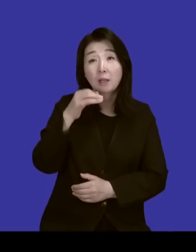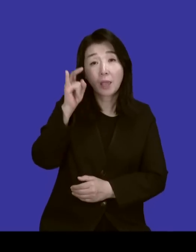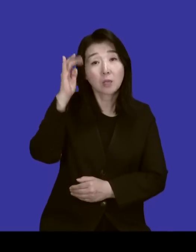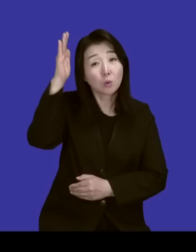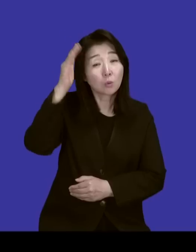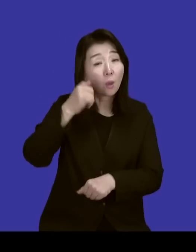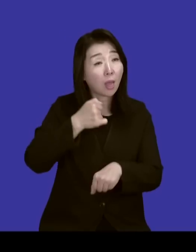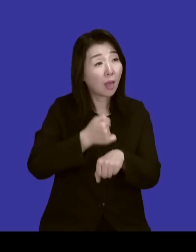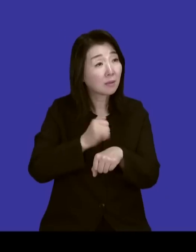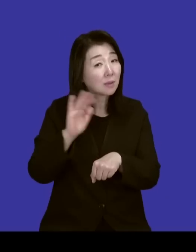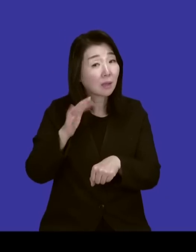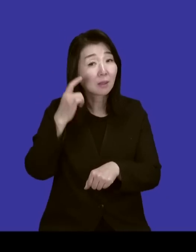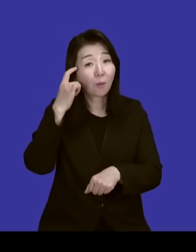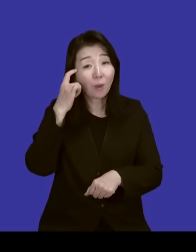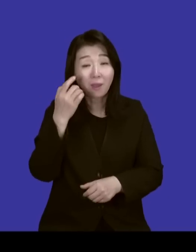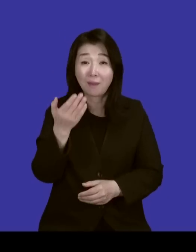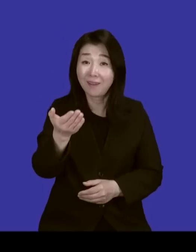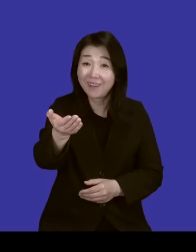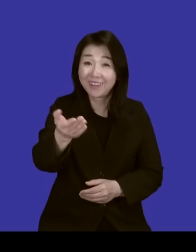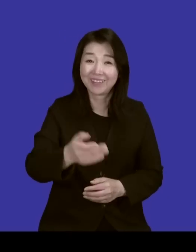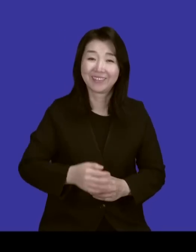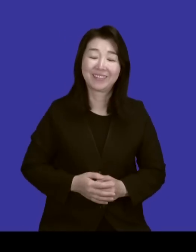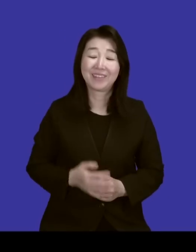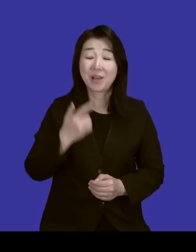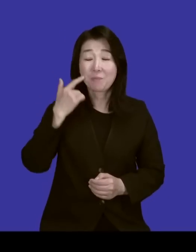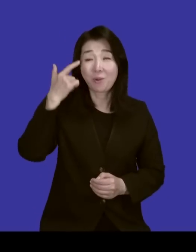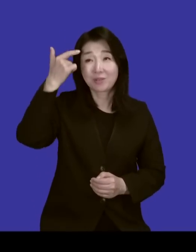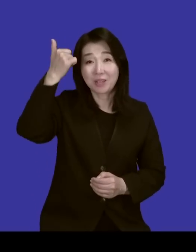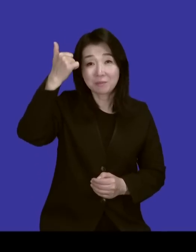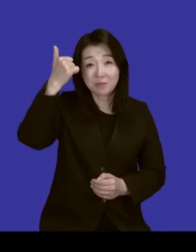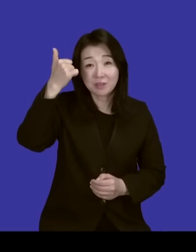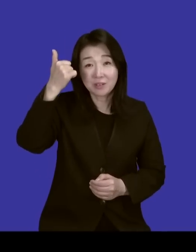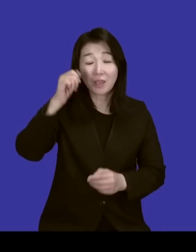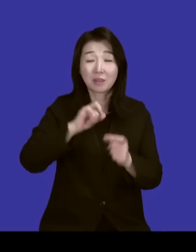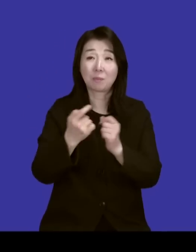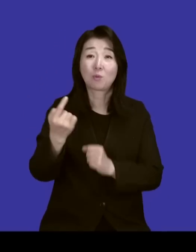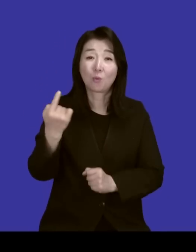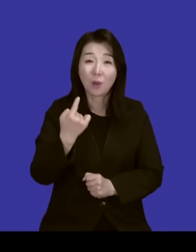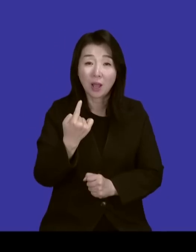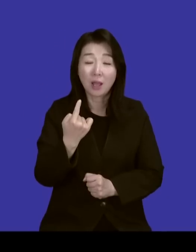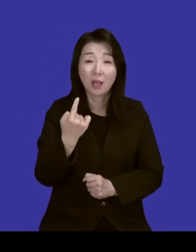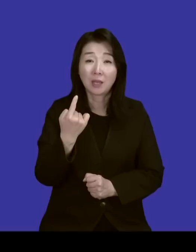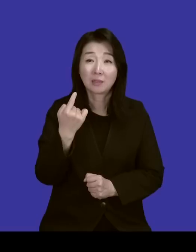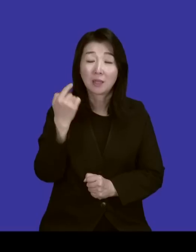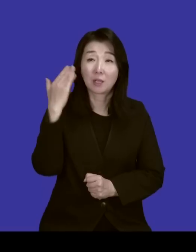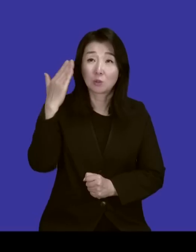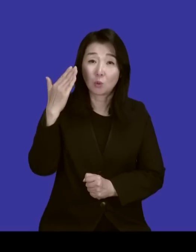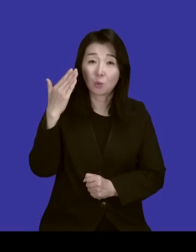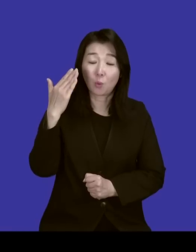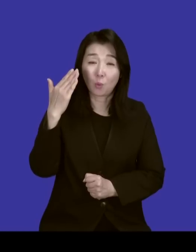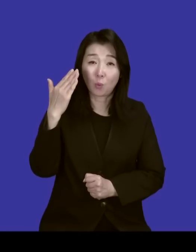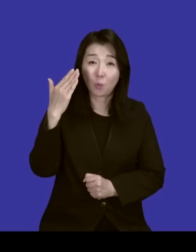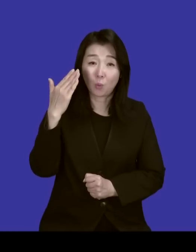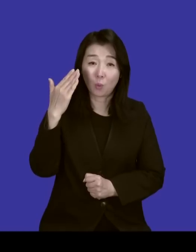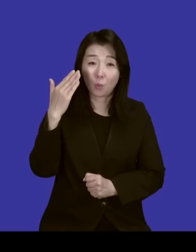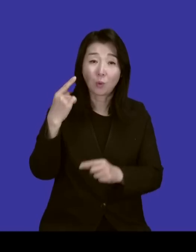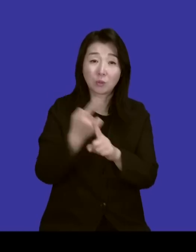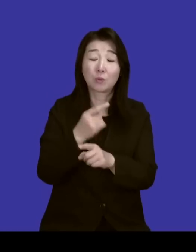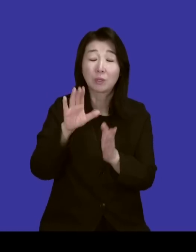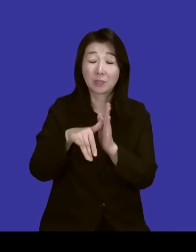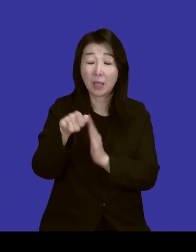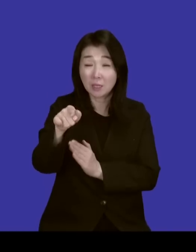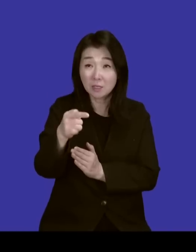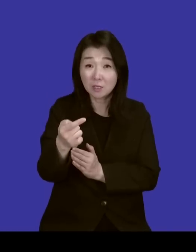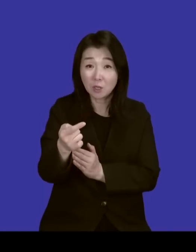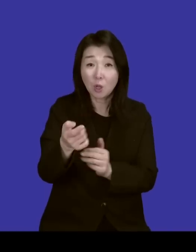할까요? 우리 주로 목사님들이 많이 오는데 예. 제가 하는 설교 클리닉에 우리 형제도 거기 초청할 테니까